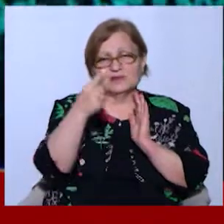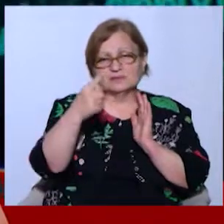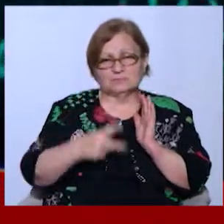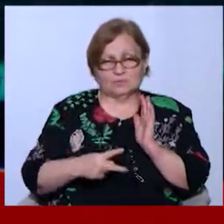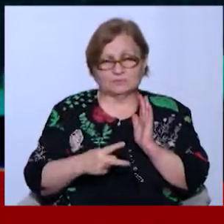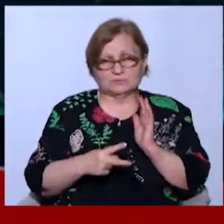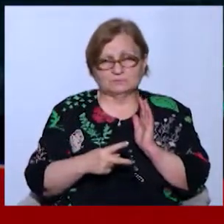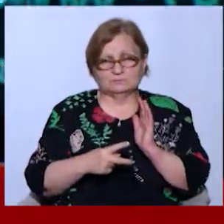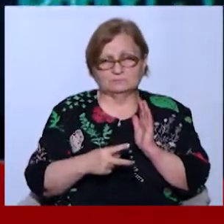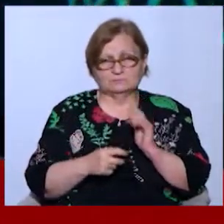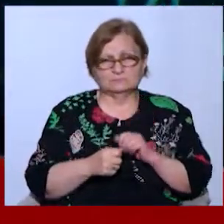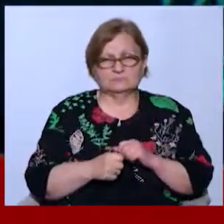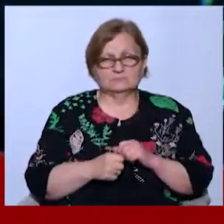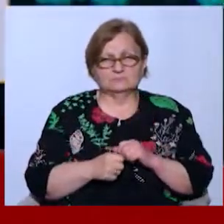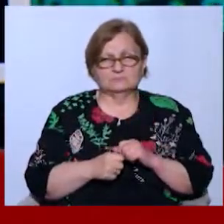ანუ 1 მეორედი.